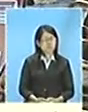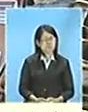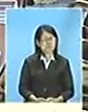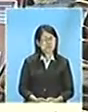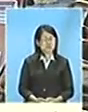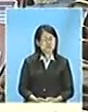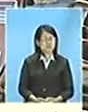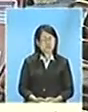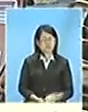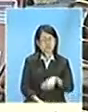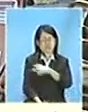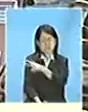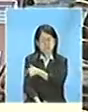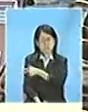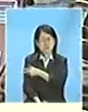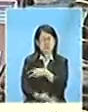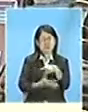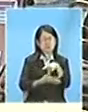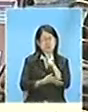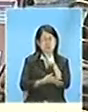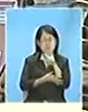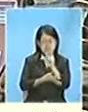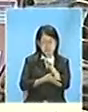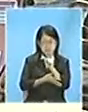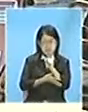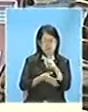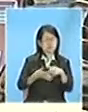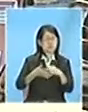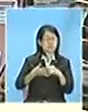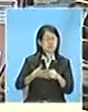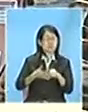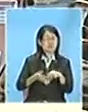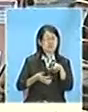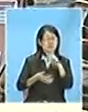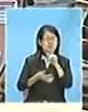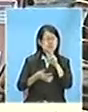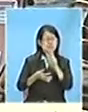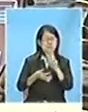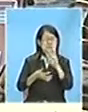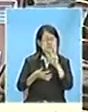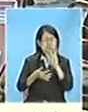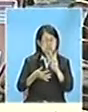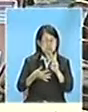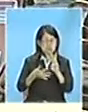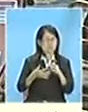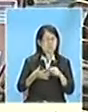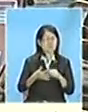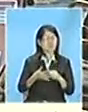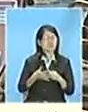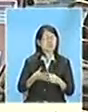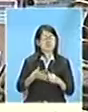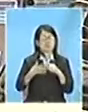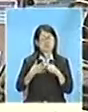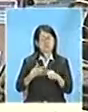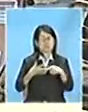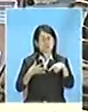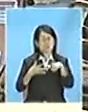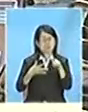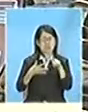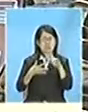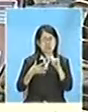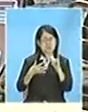รองศาสดาจารย์ประเสริฐชิตพงศ์หม่อมหลวงปรียพันธ์ศรีธวัฒน์นายปัญญาเบ